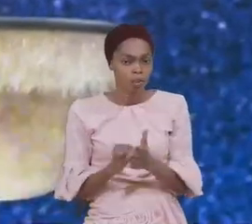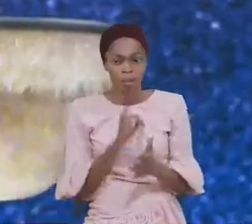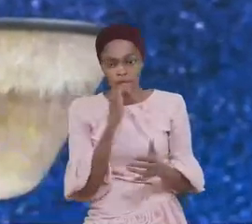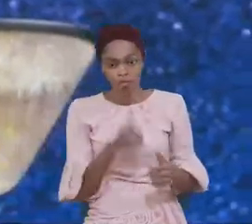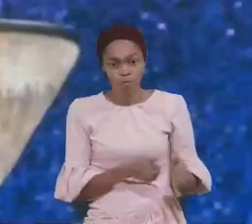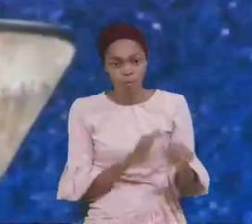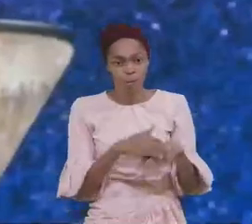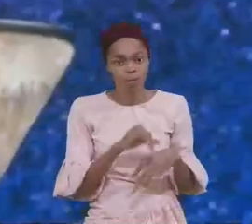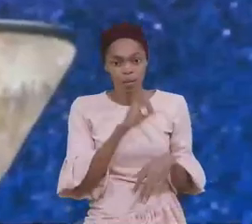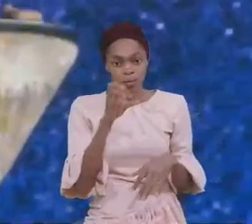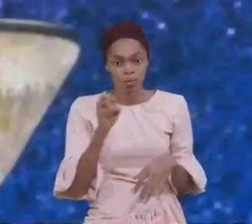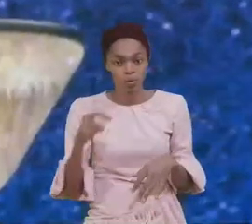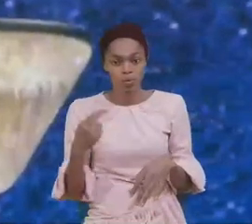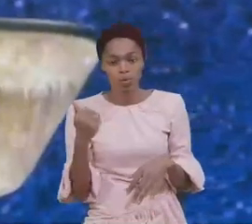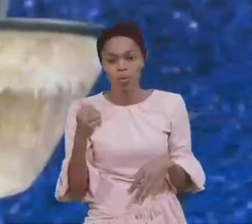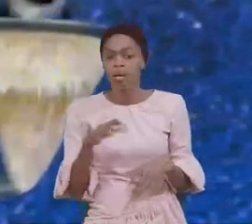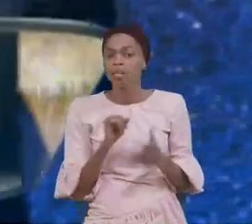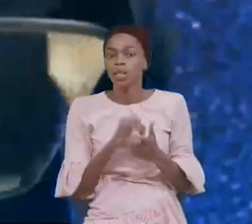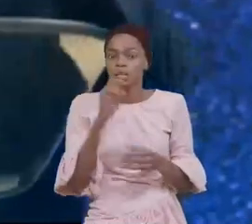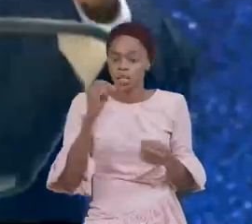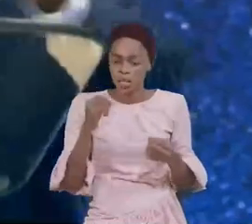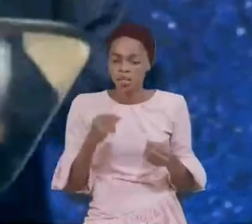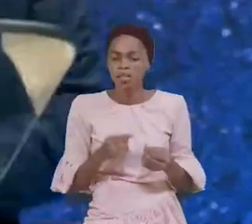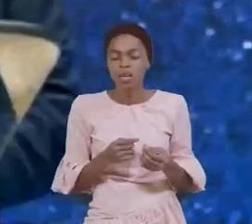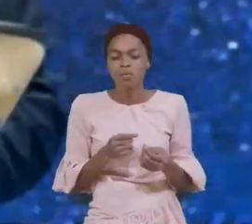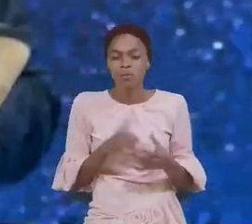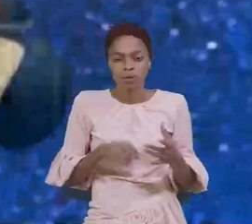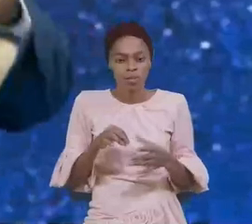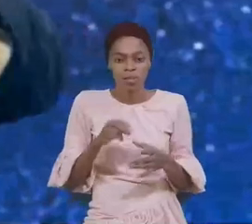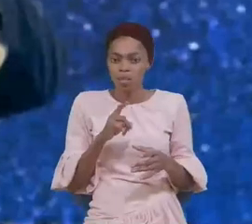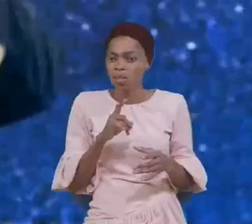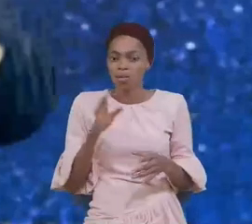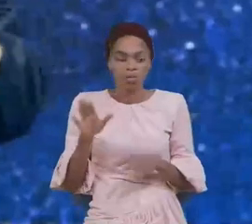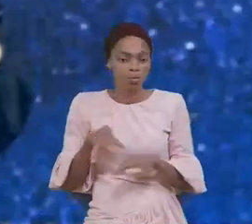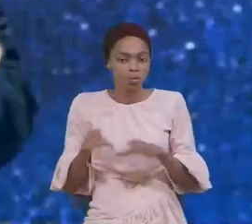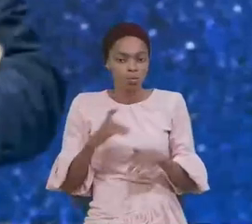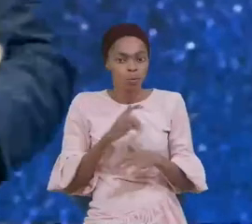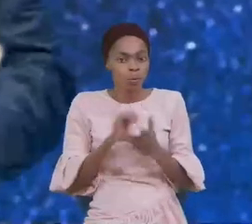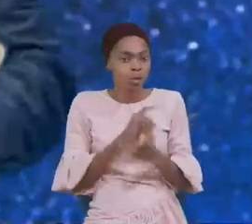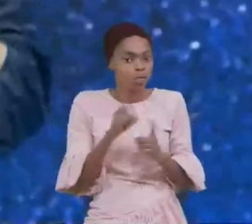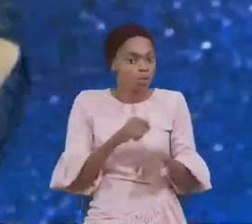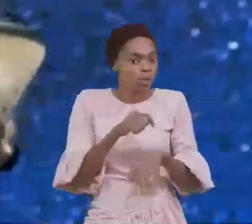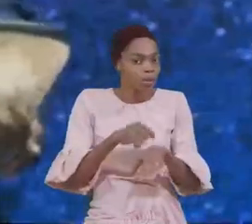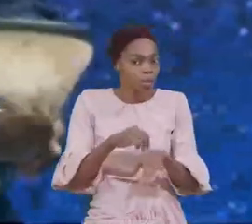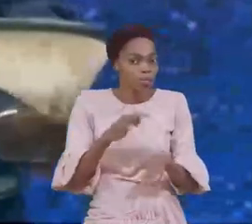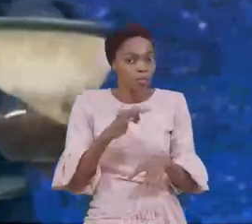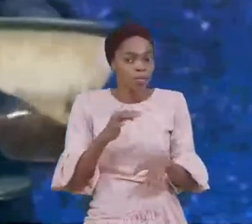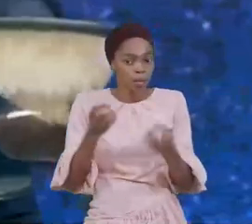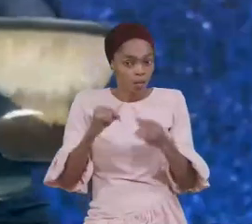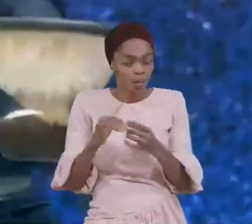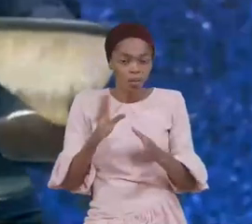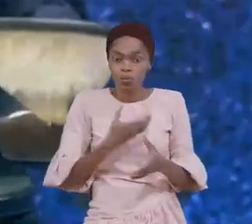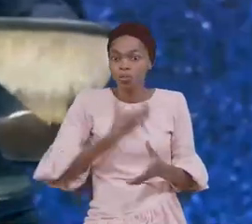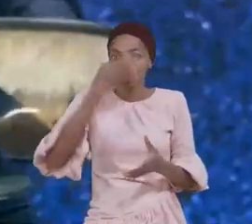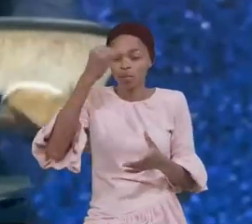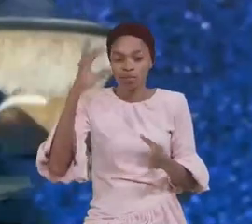dirigeants après Josué, c'est exactement ce qu'ils vont faire. Et lorsque l'heure a sonné de crier pour la victoire et